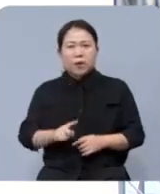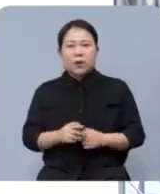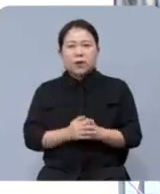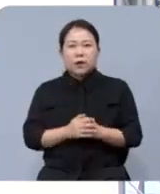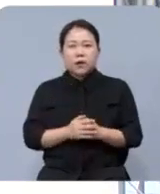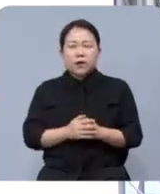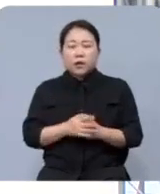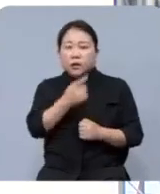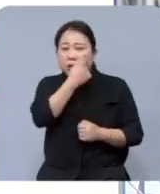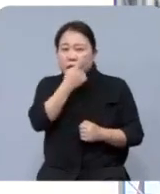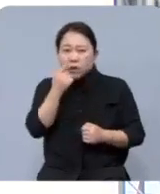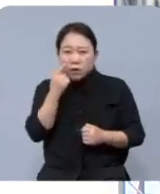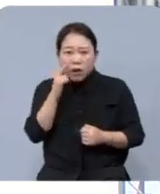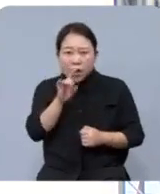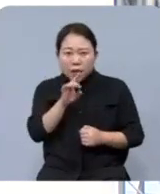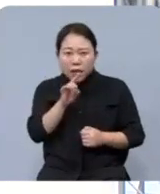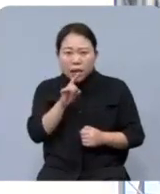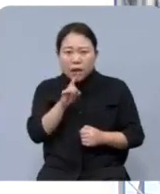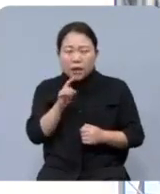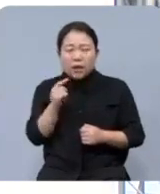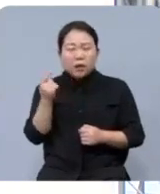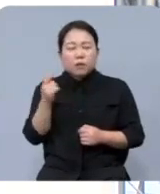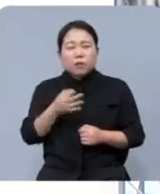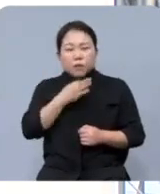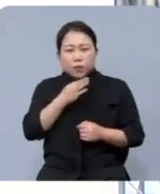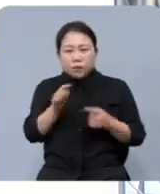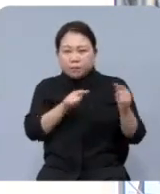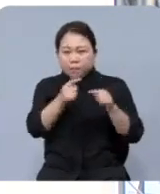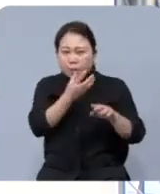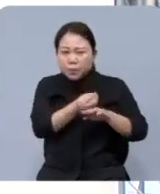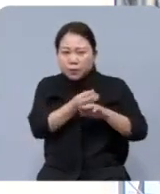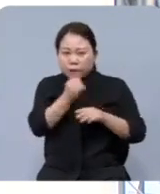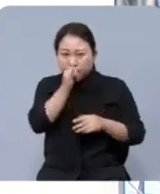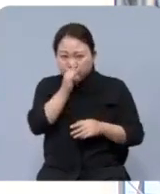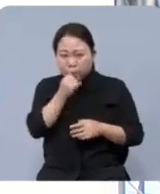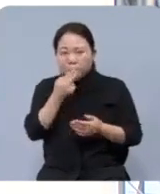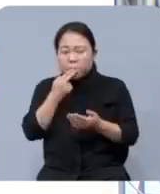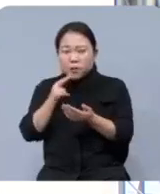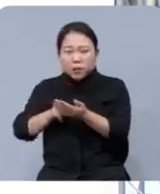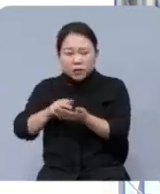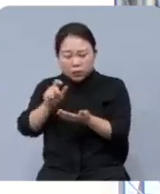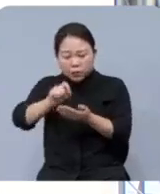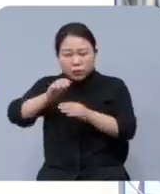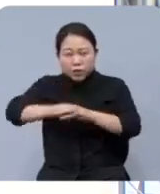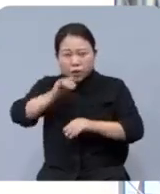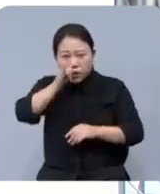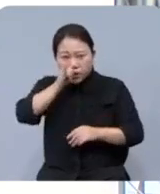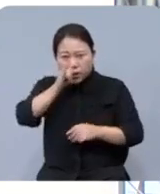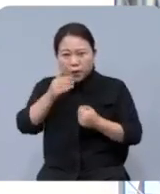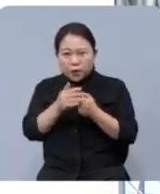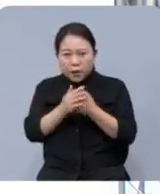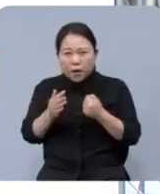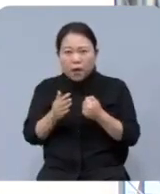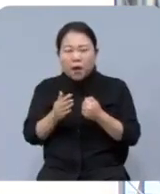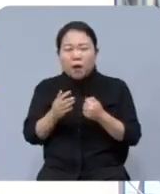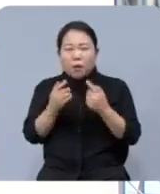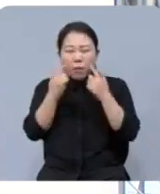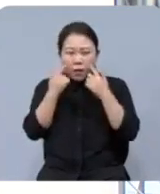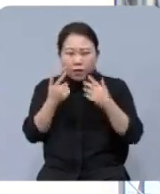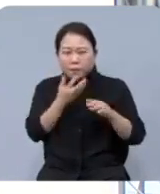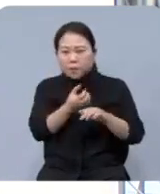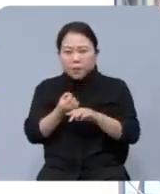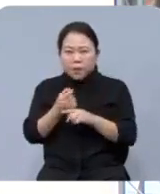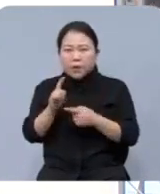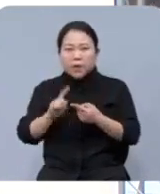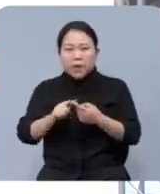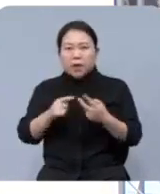유일한 증거라고 판단되던 녹취 증거 외에 유서가 발견됐으니까 녹취 증거를 갖다 저희가 정확하게 받아본 다음에 2차